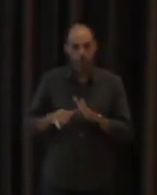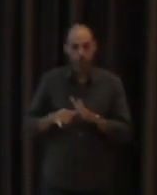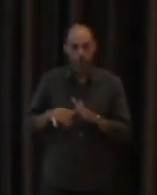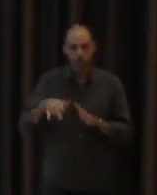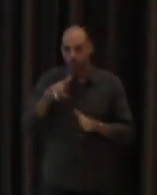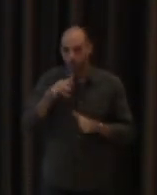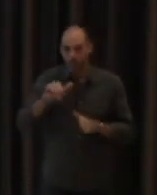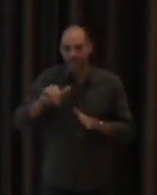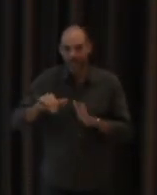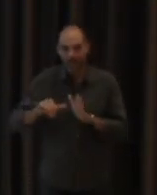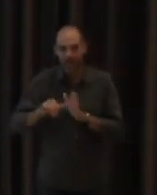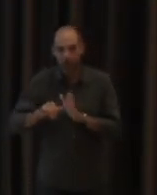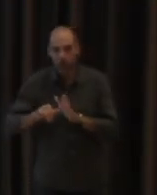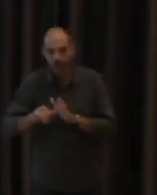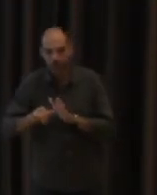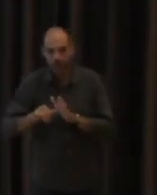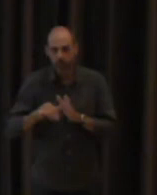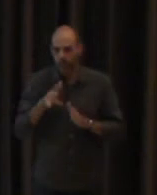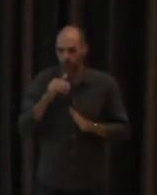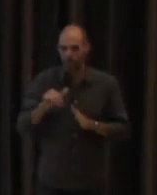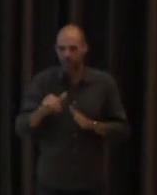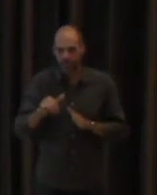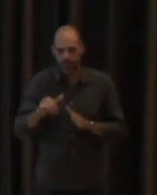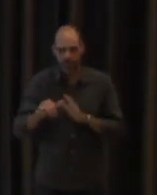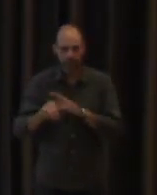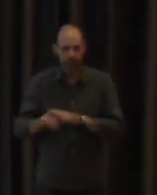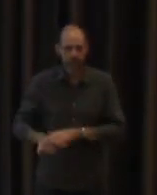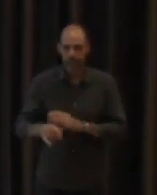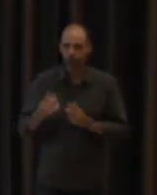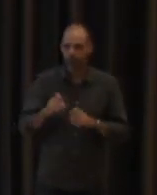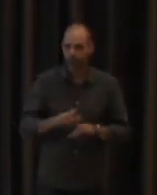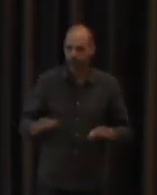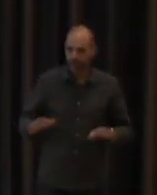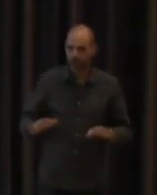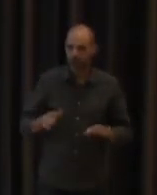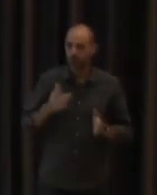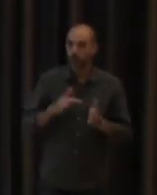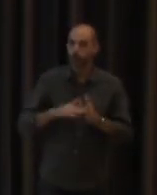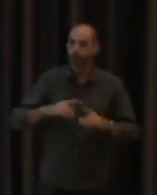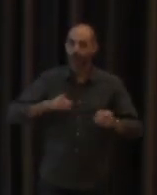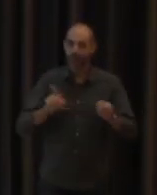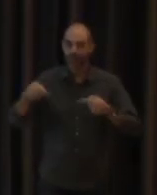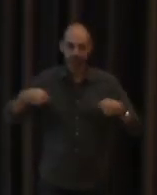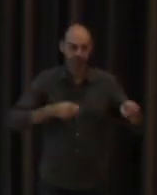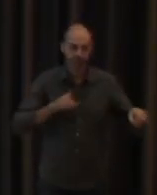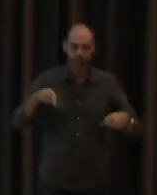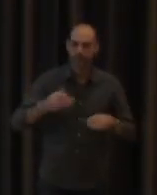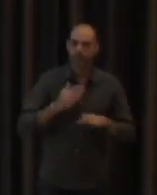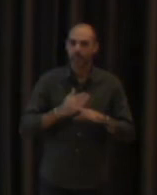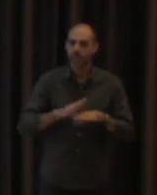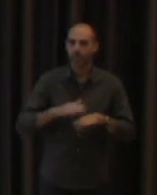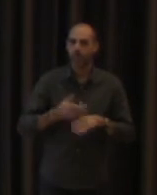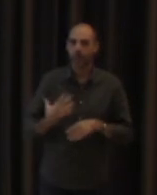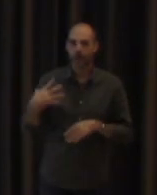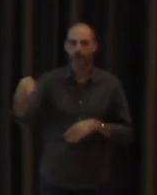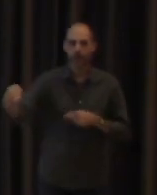més no lligaria la frase, segona amb la primera. Fixeu-vos que ara el desplaçament és cap al lloc del receptor.